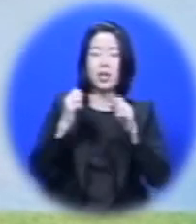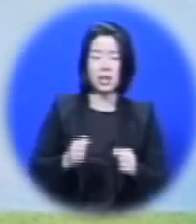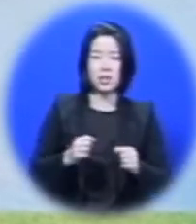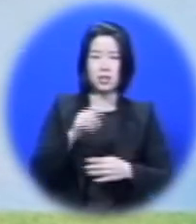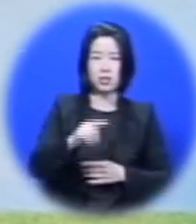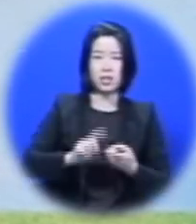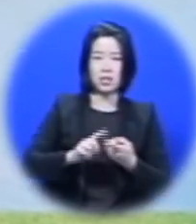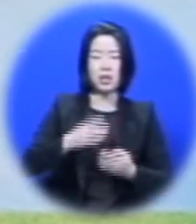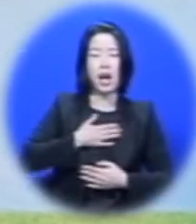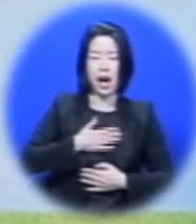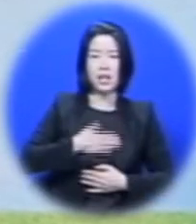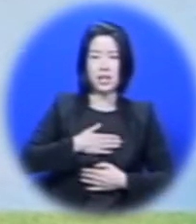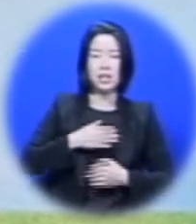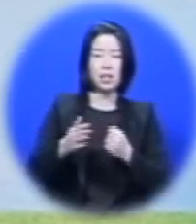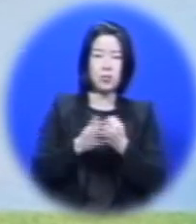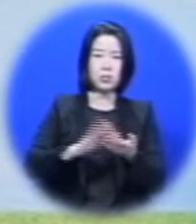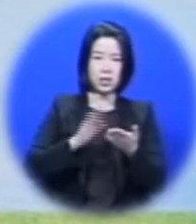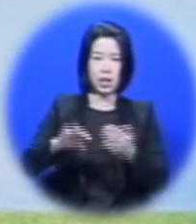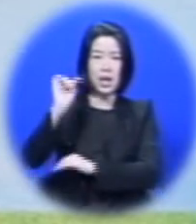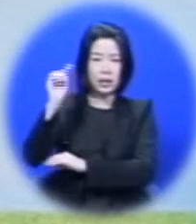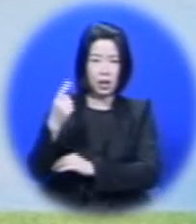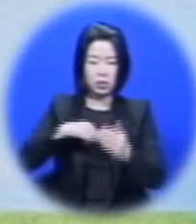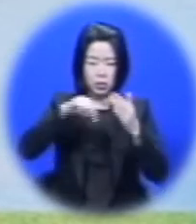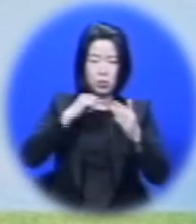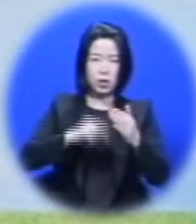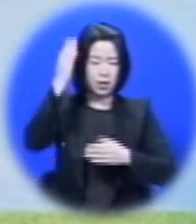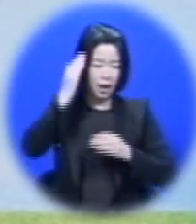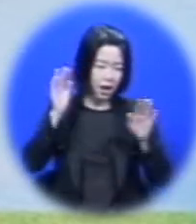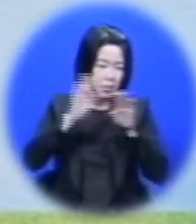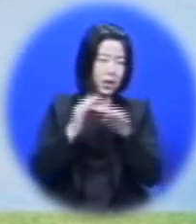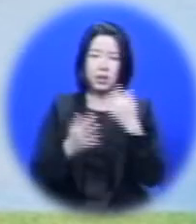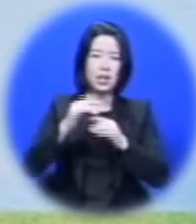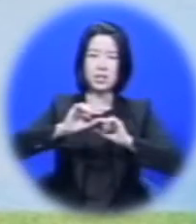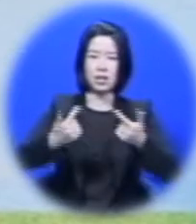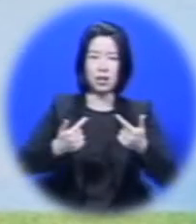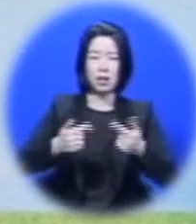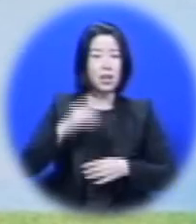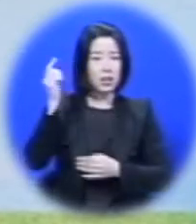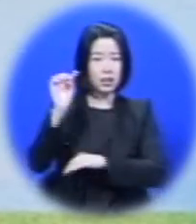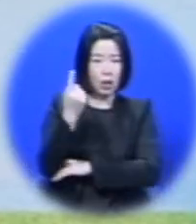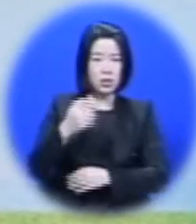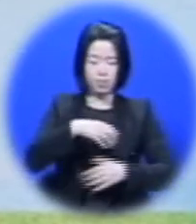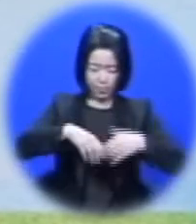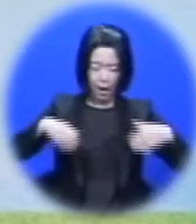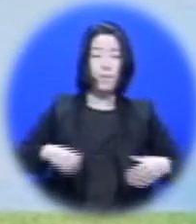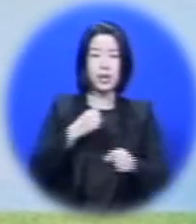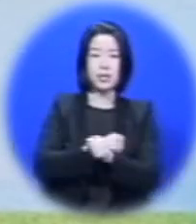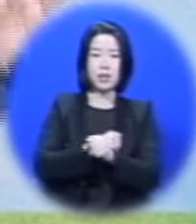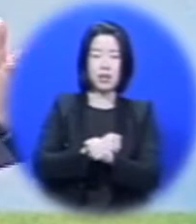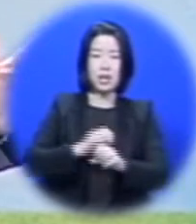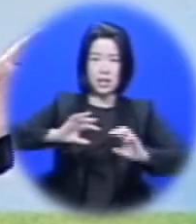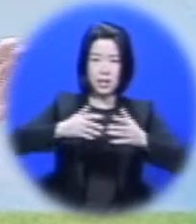때문입니다. 다윗은 속이 새까맣게 타지 않았습니다. 그는 담대했어요. 그는 세상은